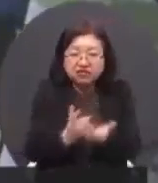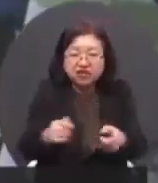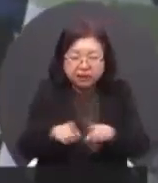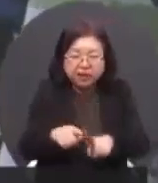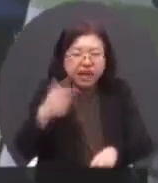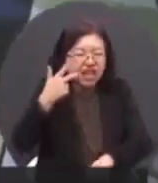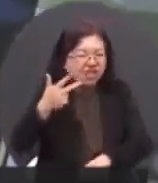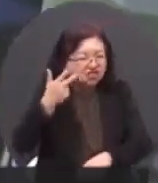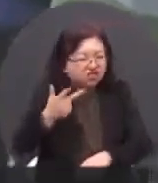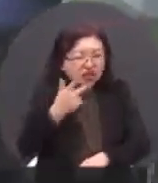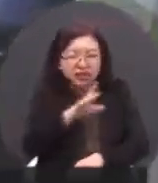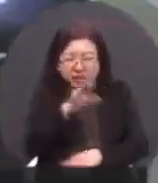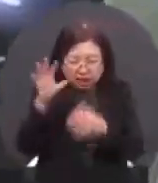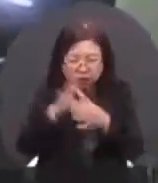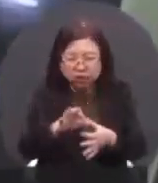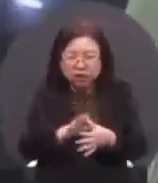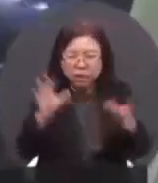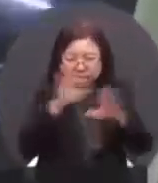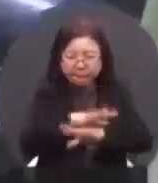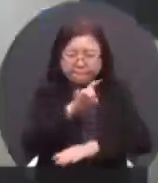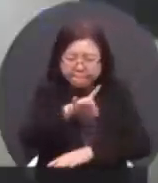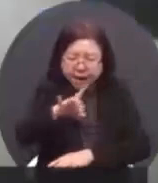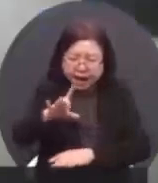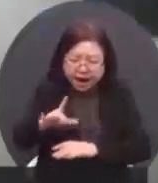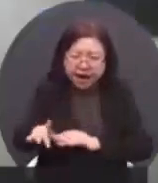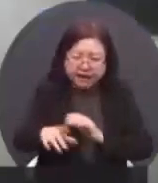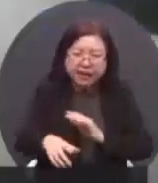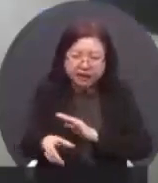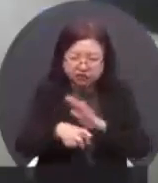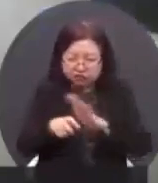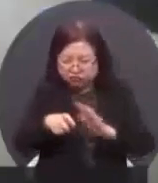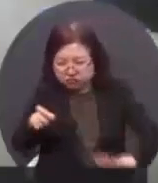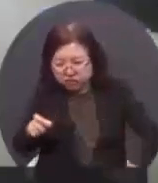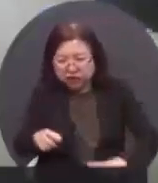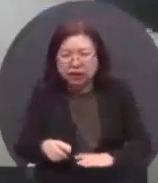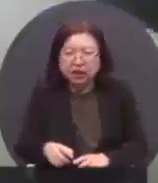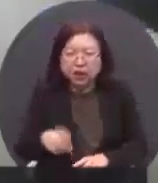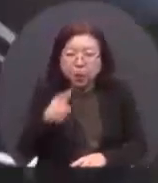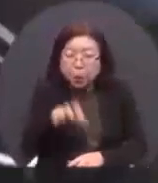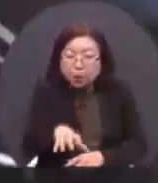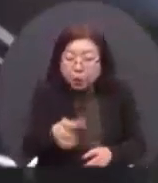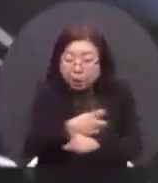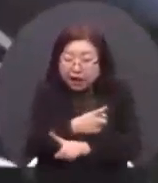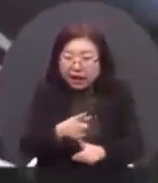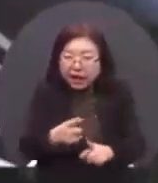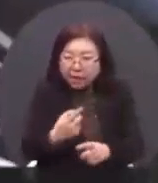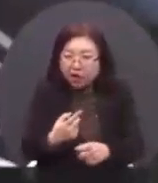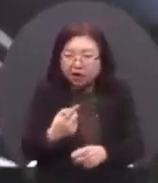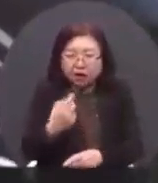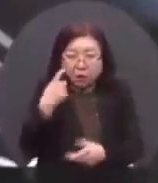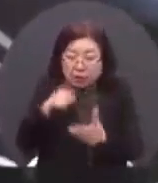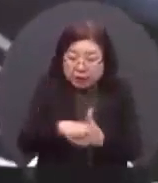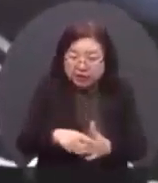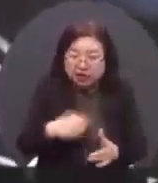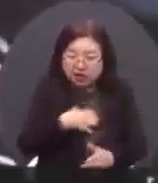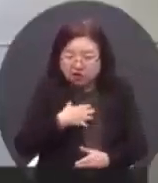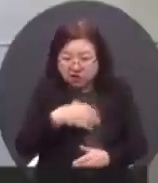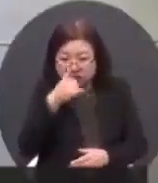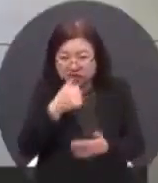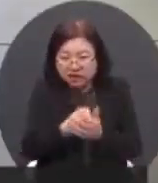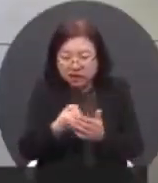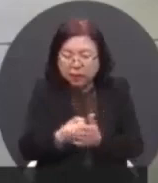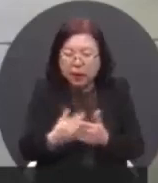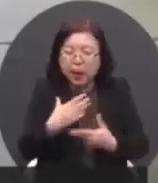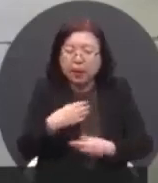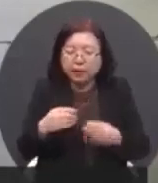주인 몰래 타고 다녔습니다 주차 위치가 바뀌면 주인에게 들킬까봐 원래 자리에 안전 국가를 세워 놓았다가 다시 된 오케